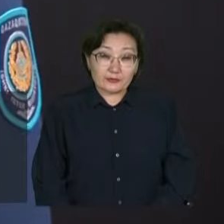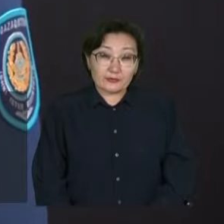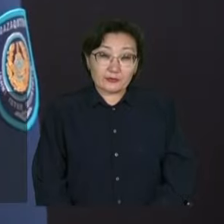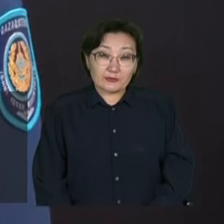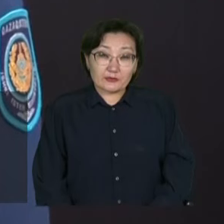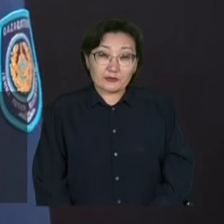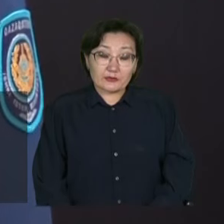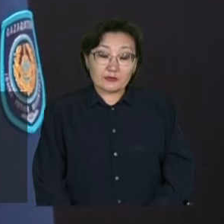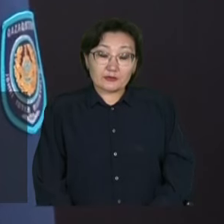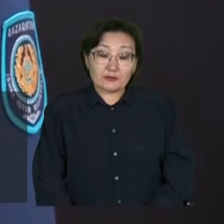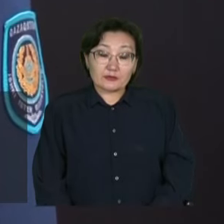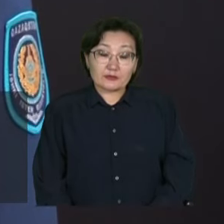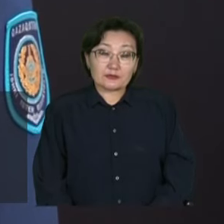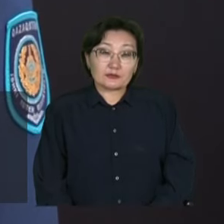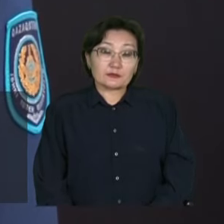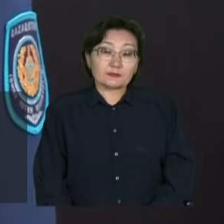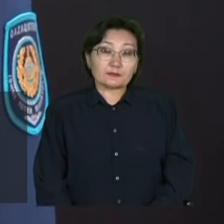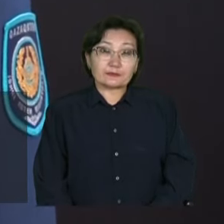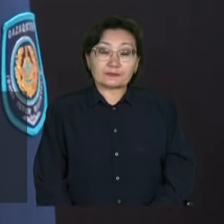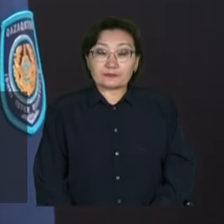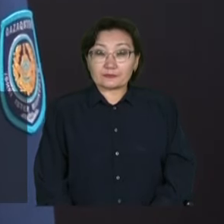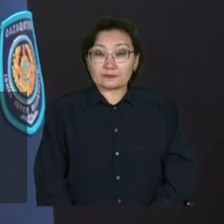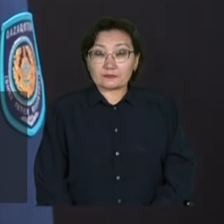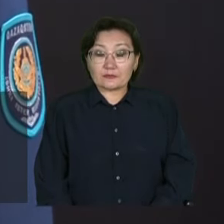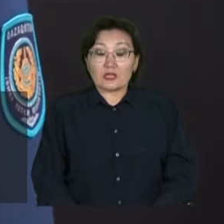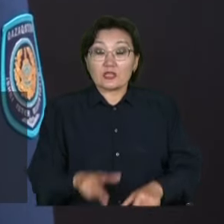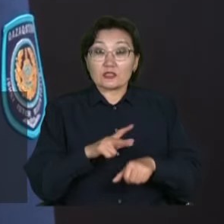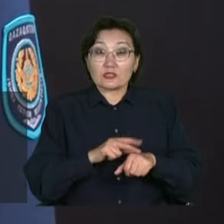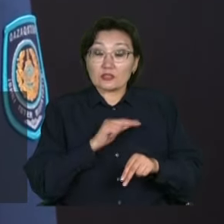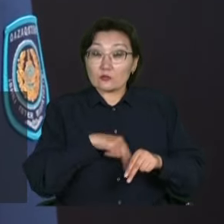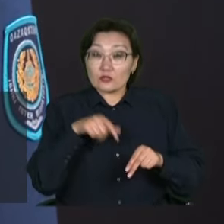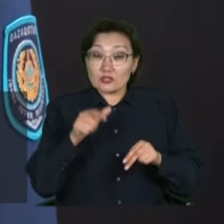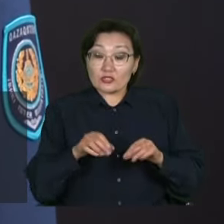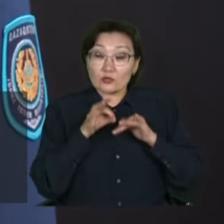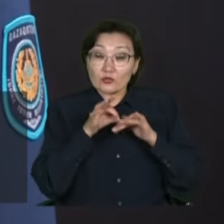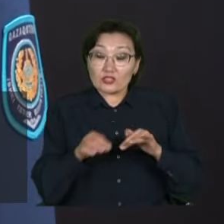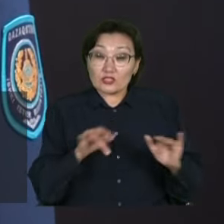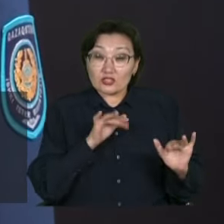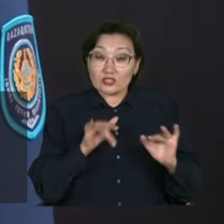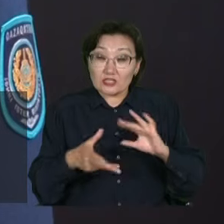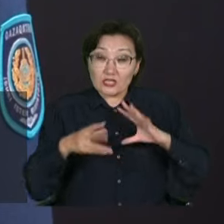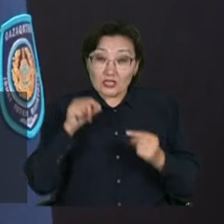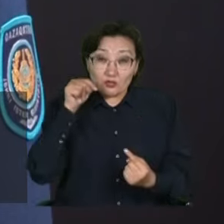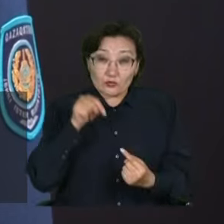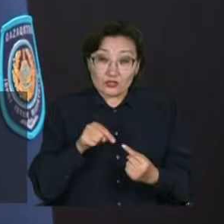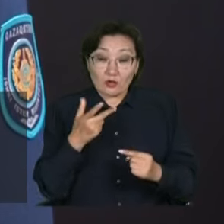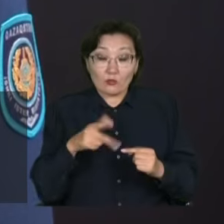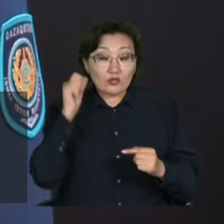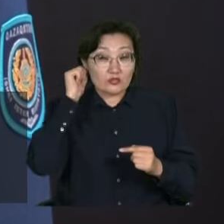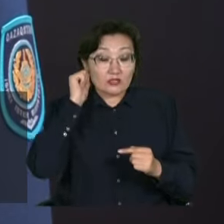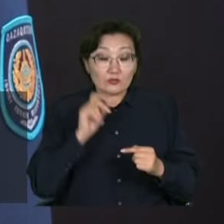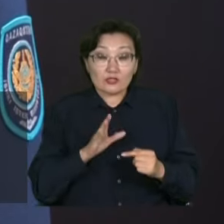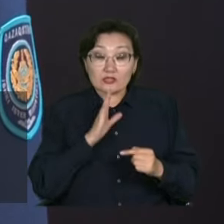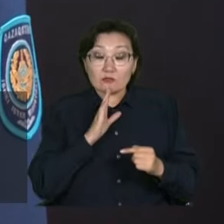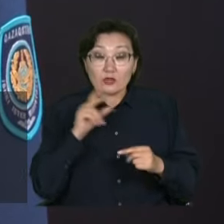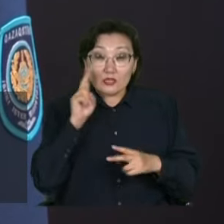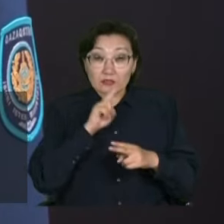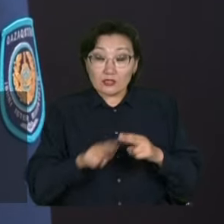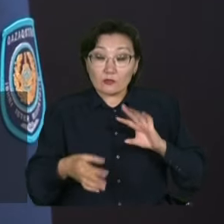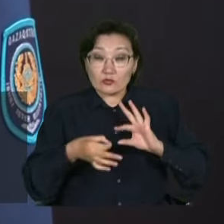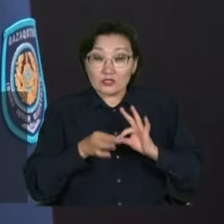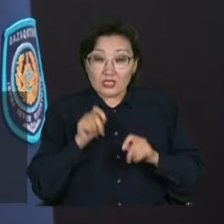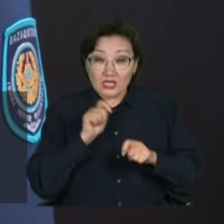В результате принятых сотрудниками полиции мер... Полиция қызметкерлерінің жүргізген шараларының нәтижесінде 30 жастағы қыздың жоғалуының